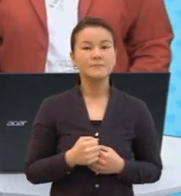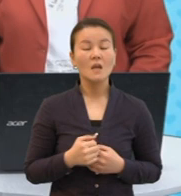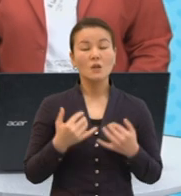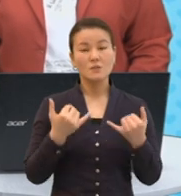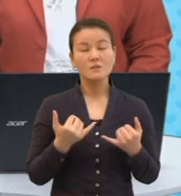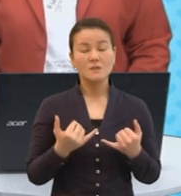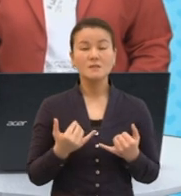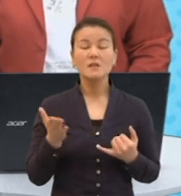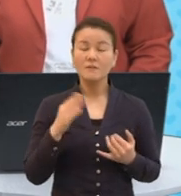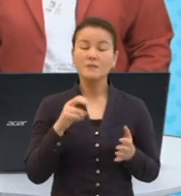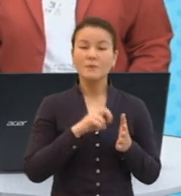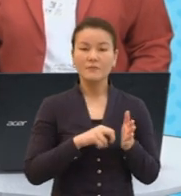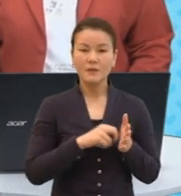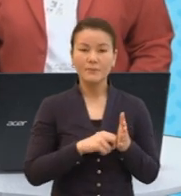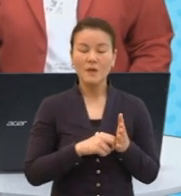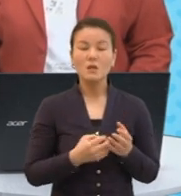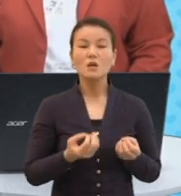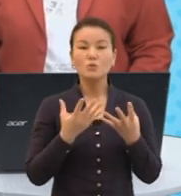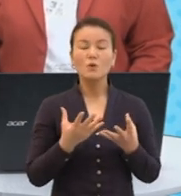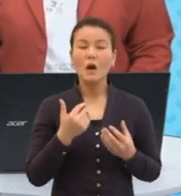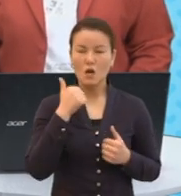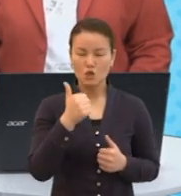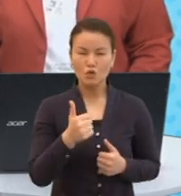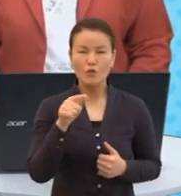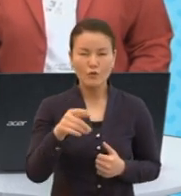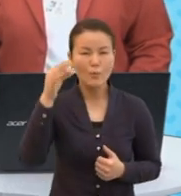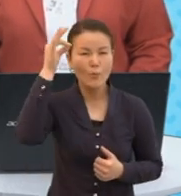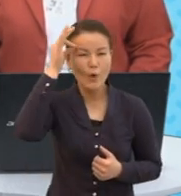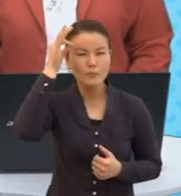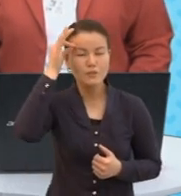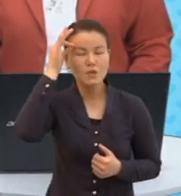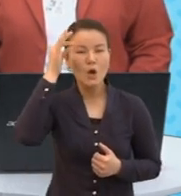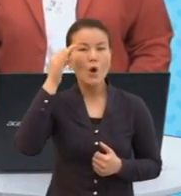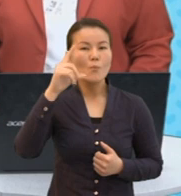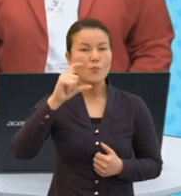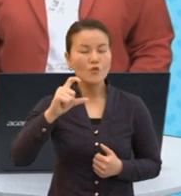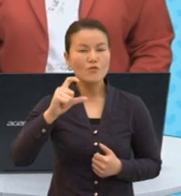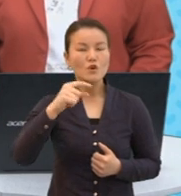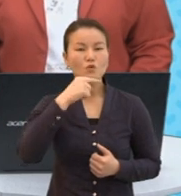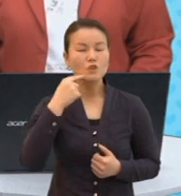Ну а теперь давайте проверим, насколько хорошо вы помните буквы русского